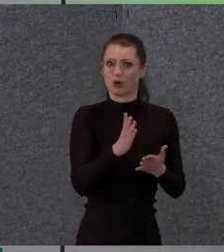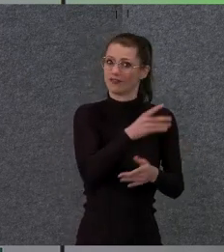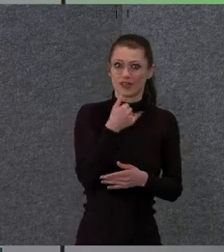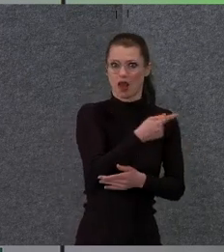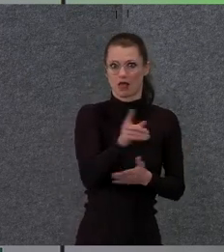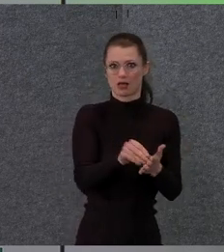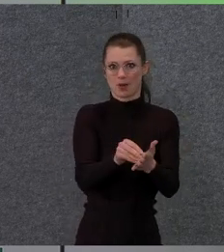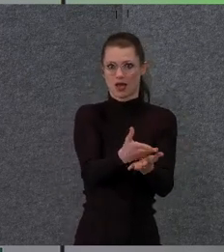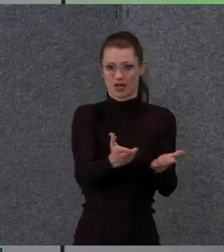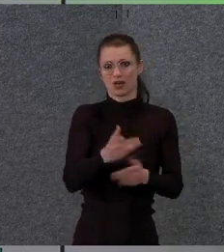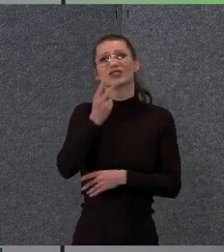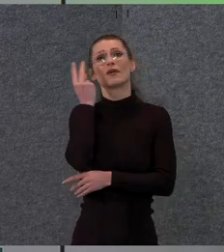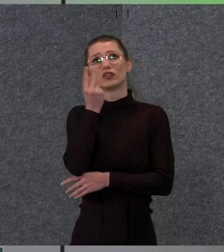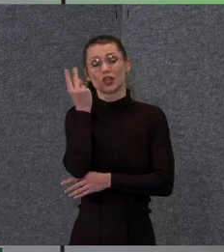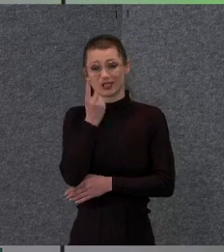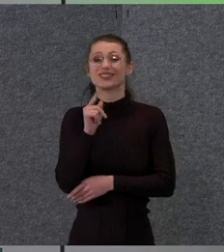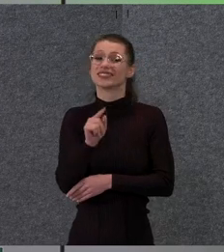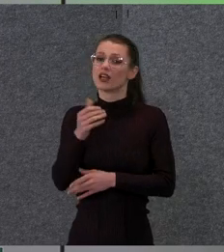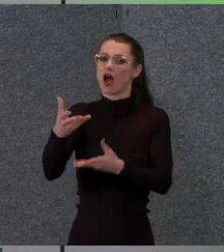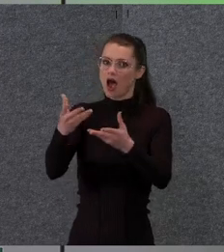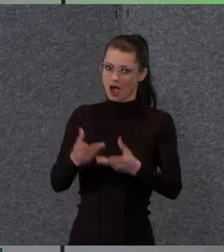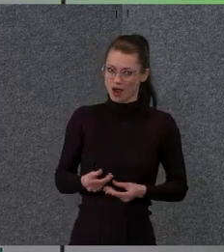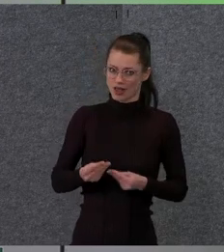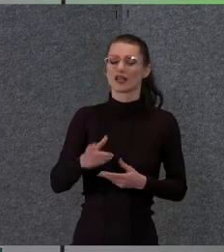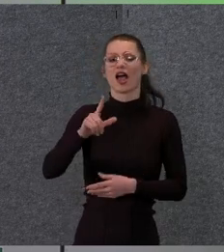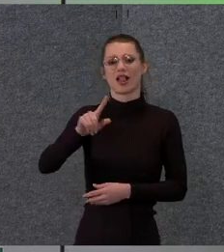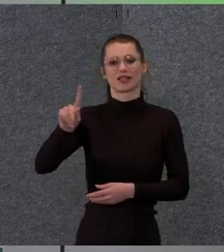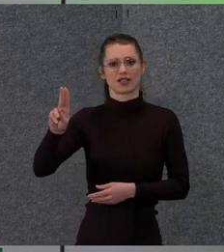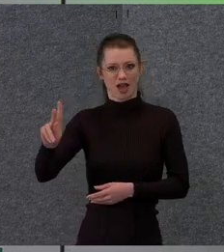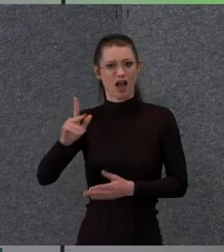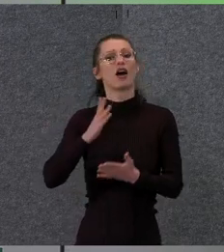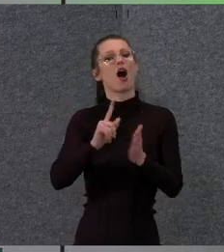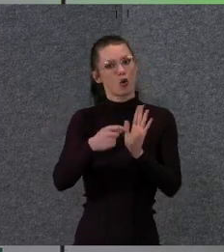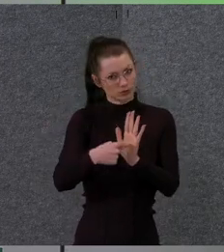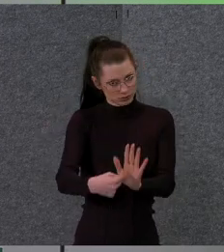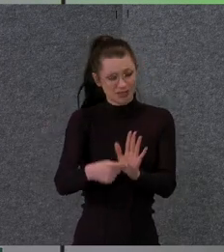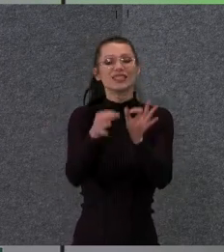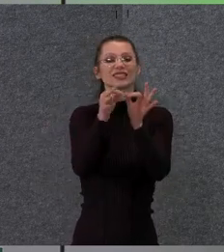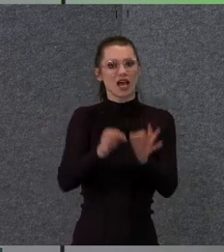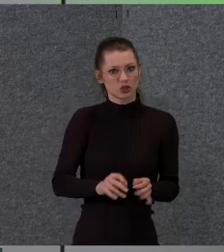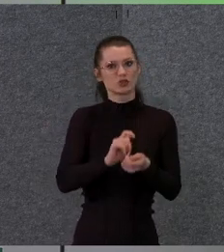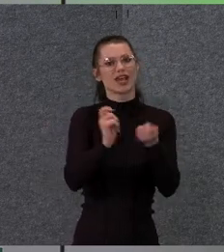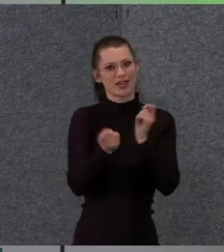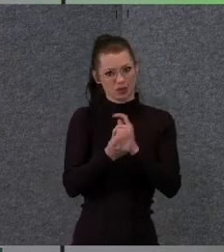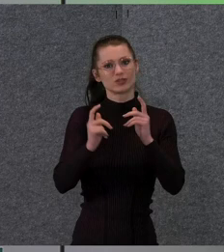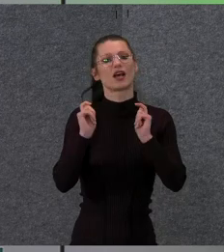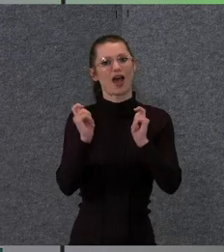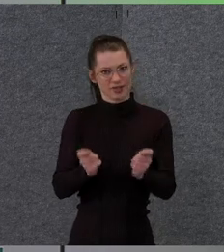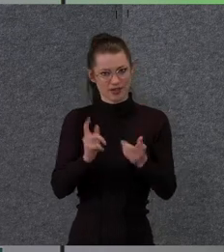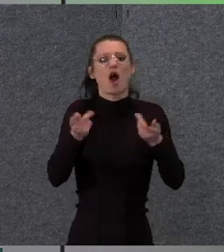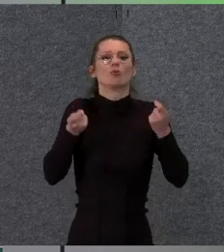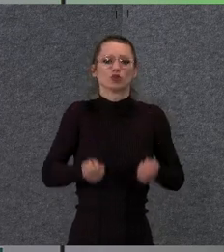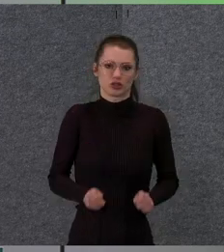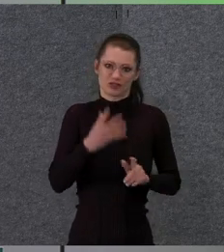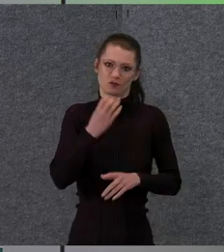Und selbstverständlich haben wir in der Einladung zu dieser LDK darauf hingewiesen, dass wir Satzungsänderungsanträge